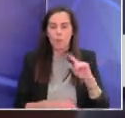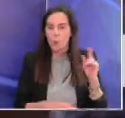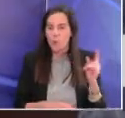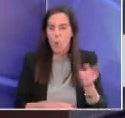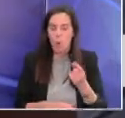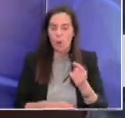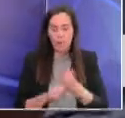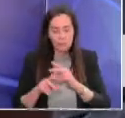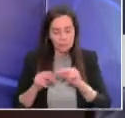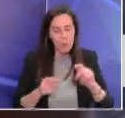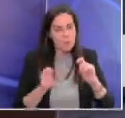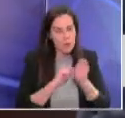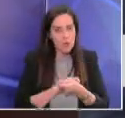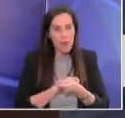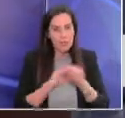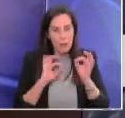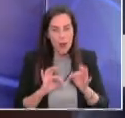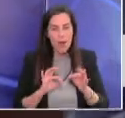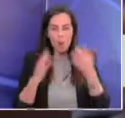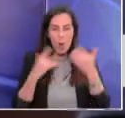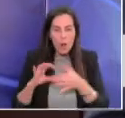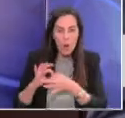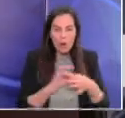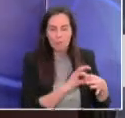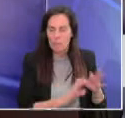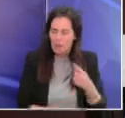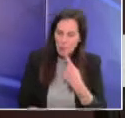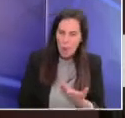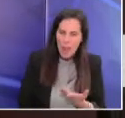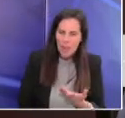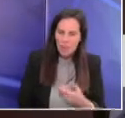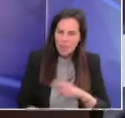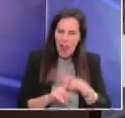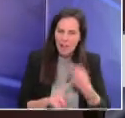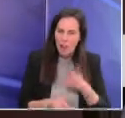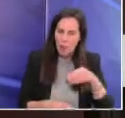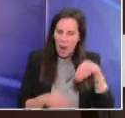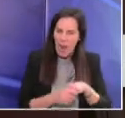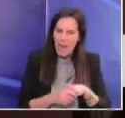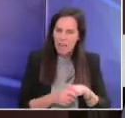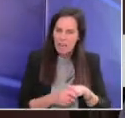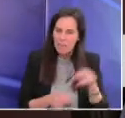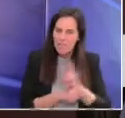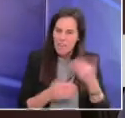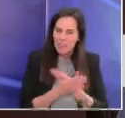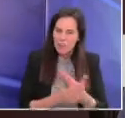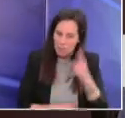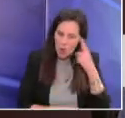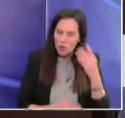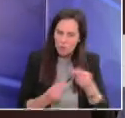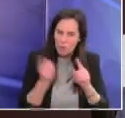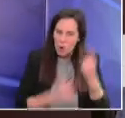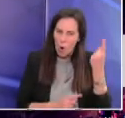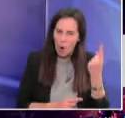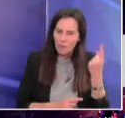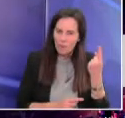מיישרים קו ומשנים ממש נוסחאות ואלגוריתמים כדי... מה זה אומר? זה אומר אבל שעד היום הם היו חלק מתעשיית הפייק ניוז? הם ידעו שהדברים האלה